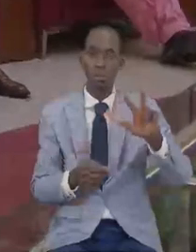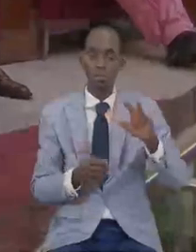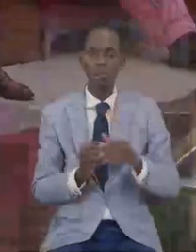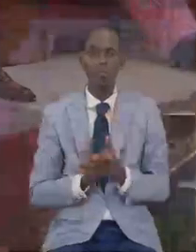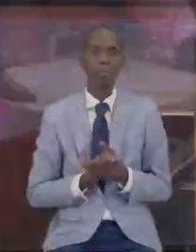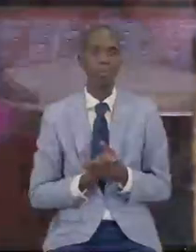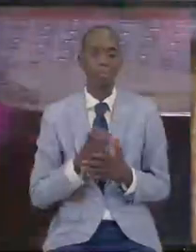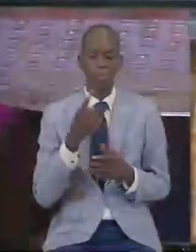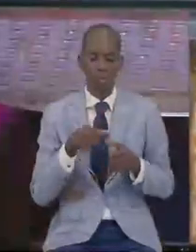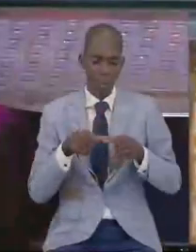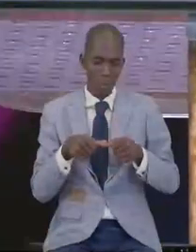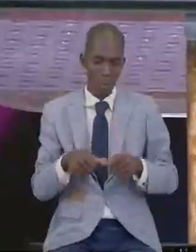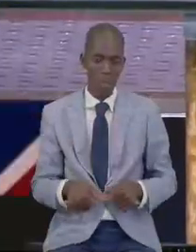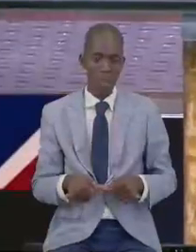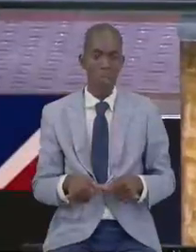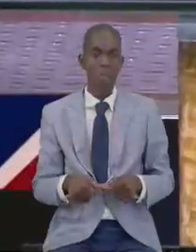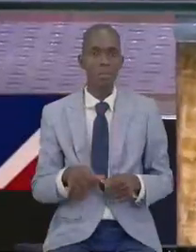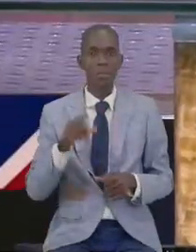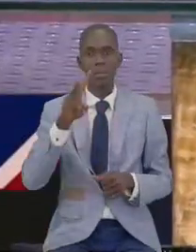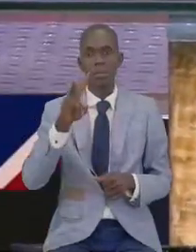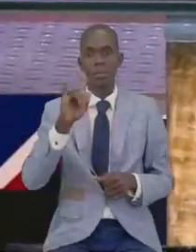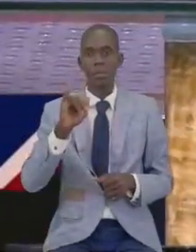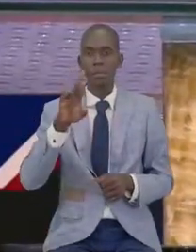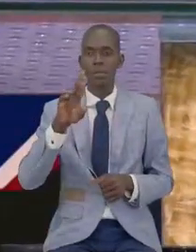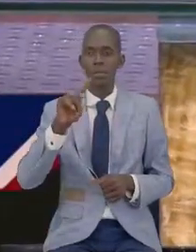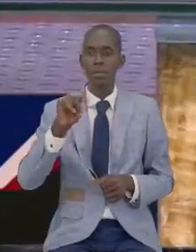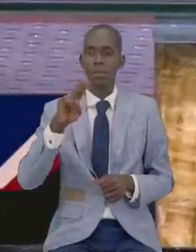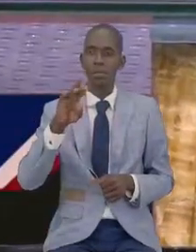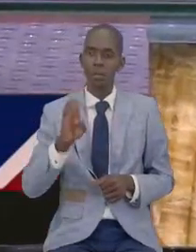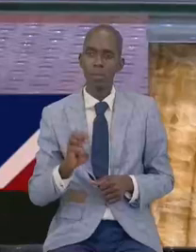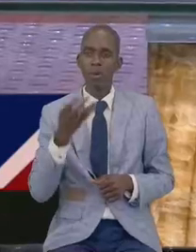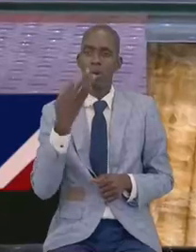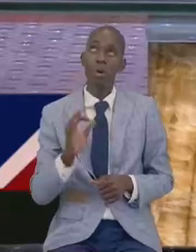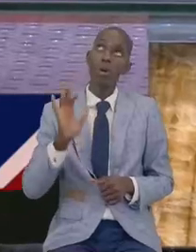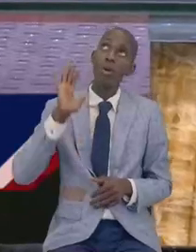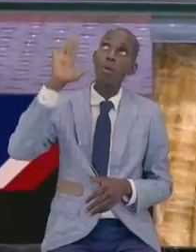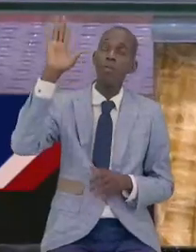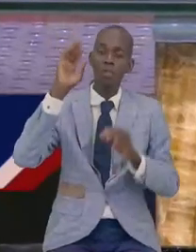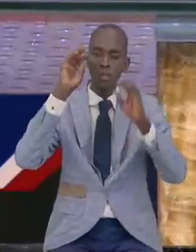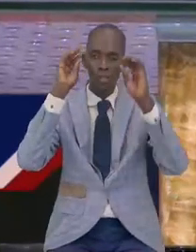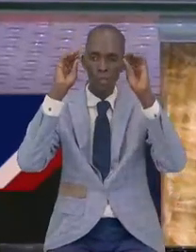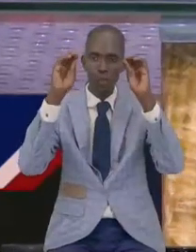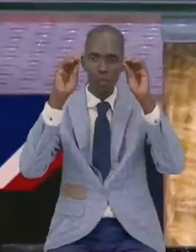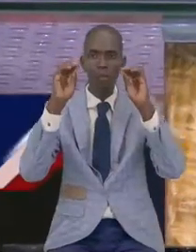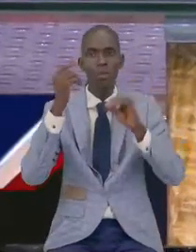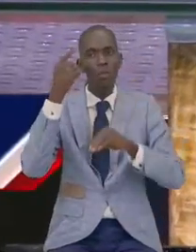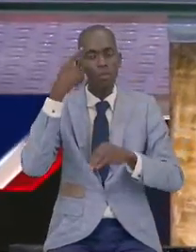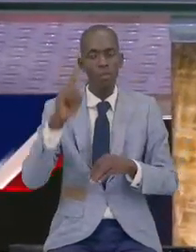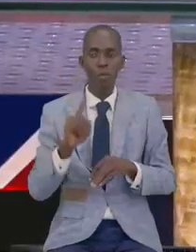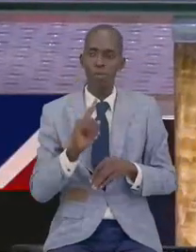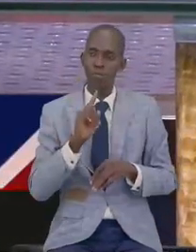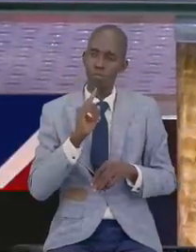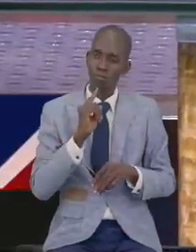vertu permanente de sa doctrine pour les âmes sincères. Pour les âmes